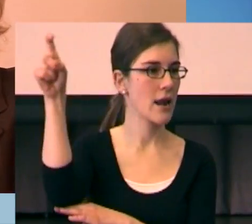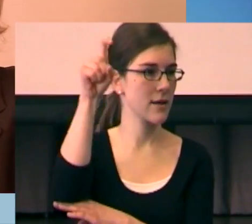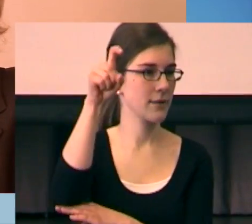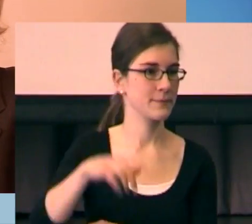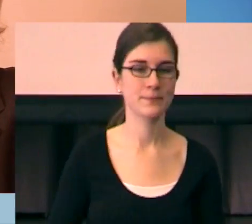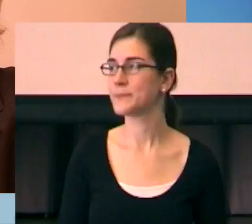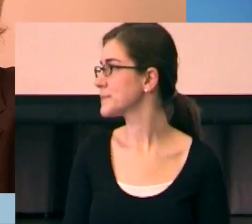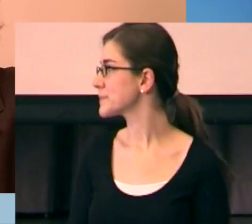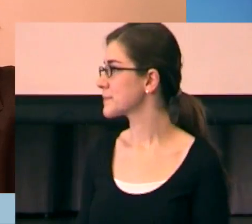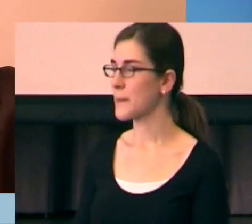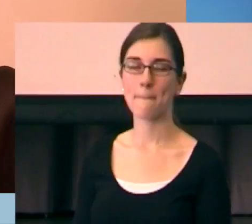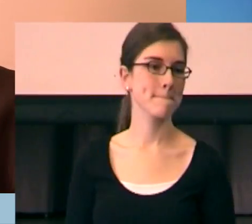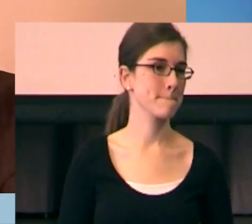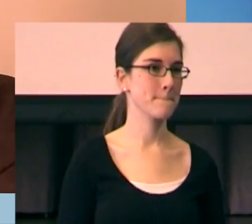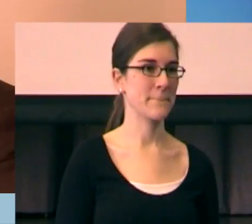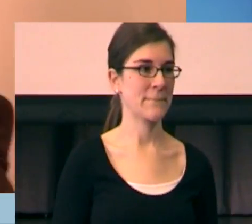Applaus